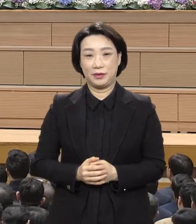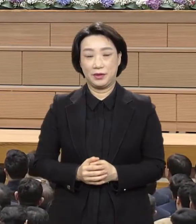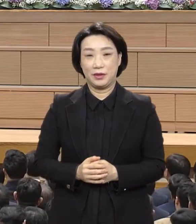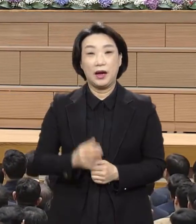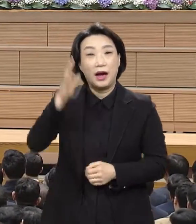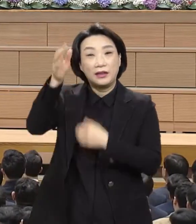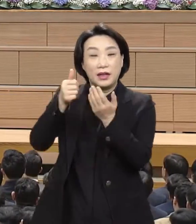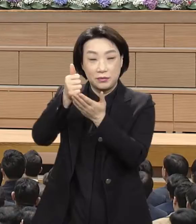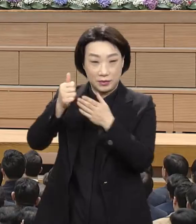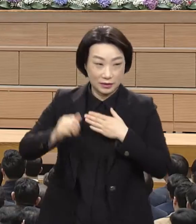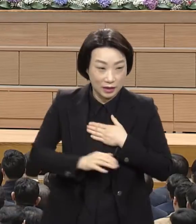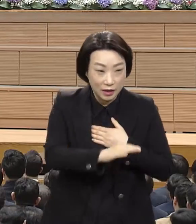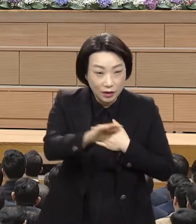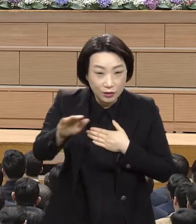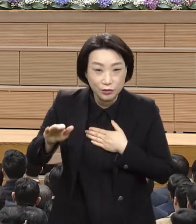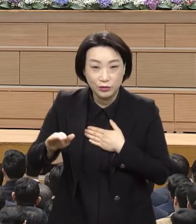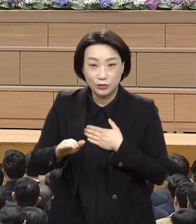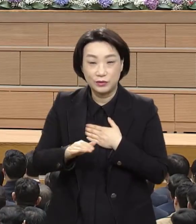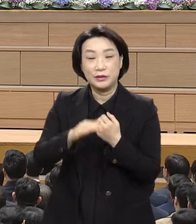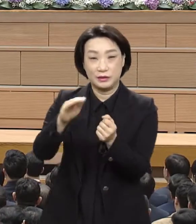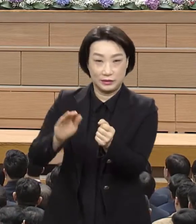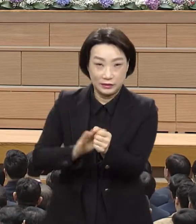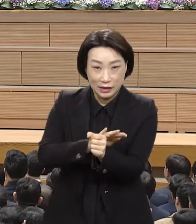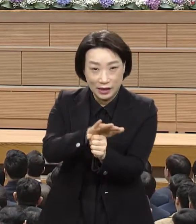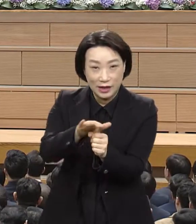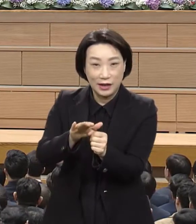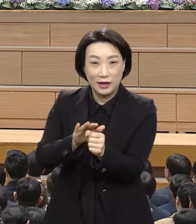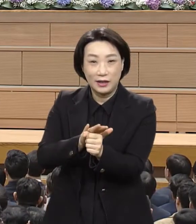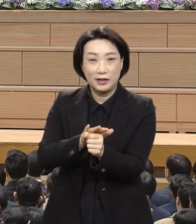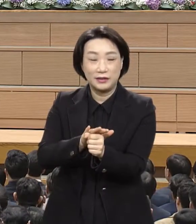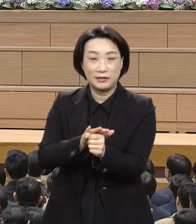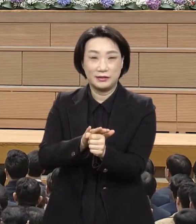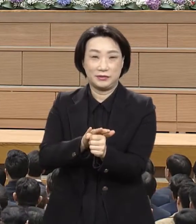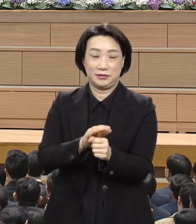우리를 얼마나 사랑하시느냐